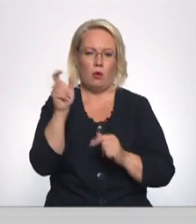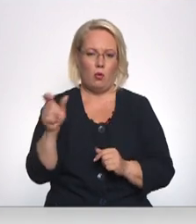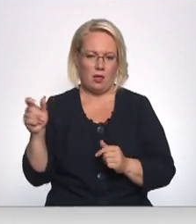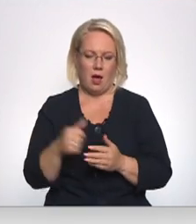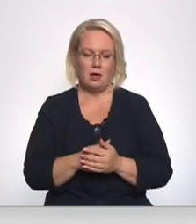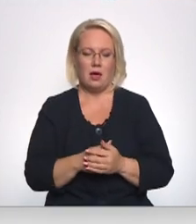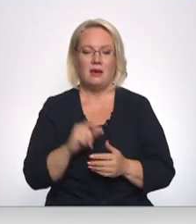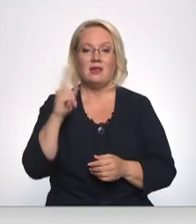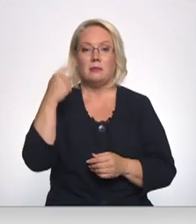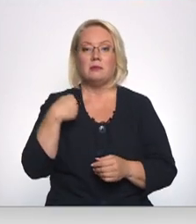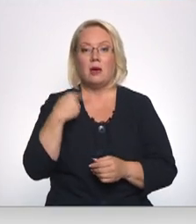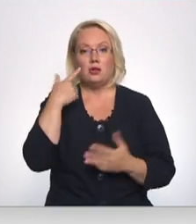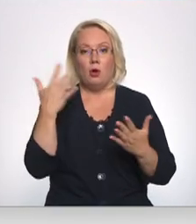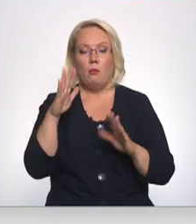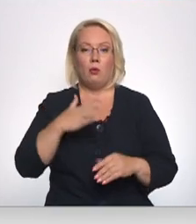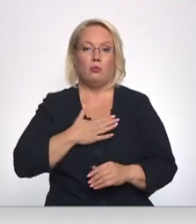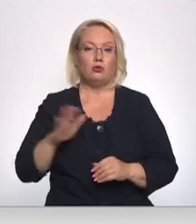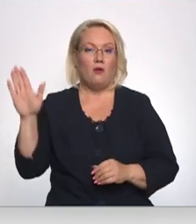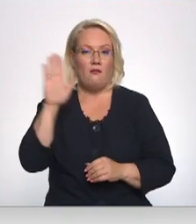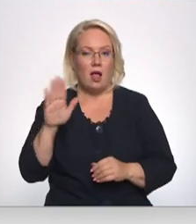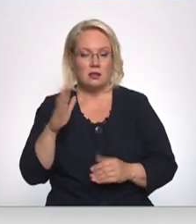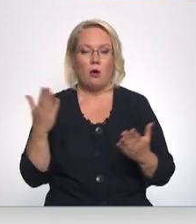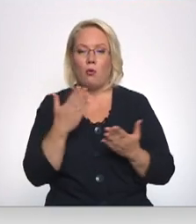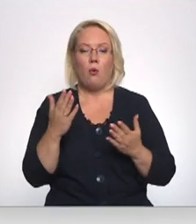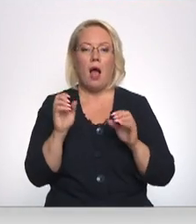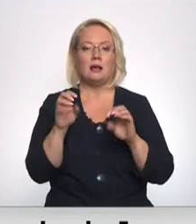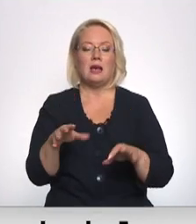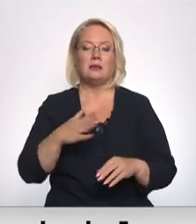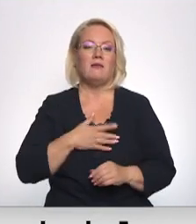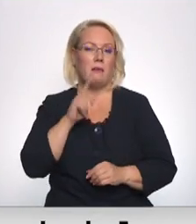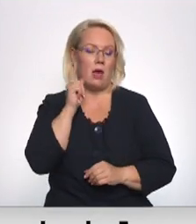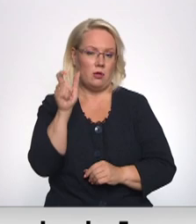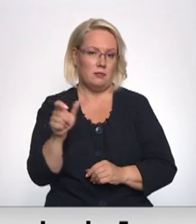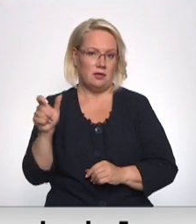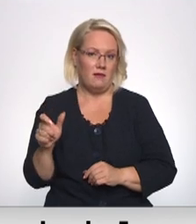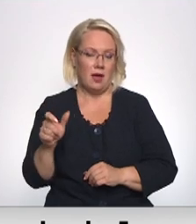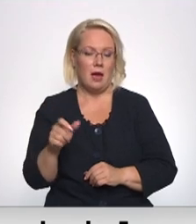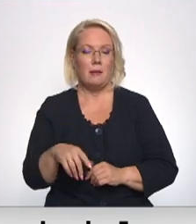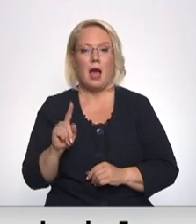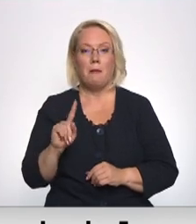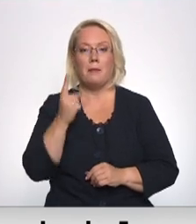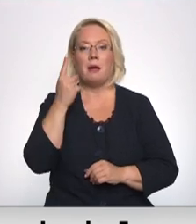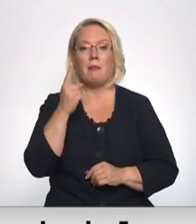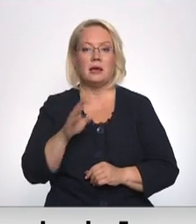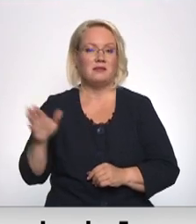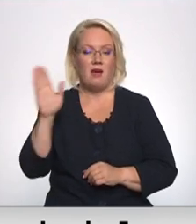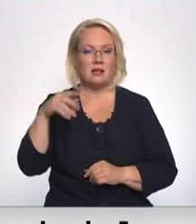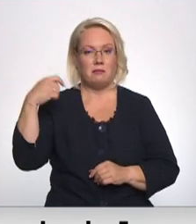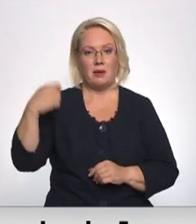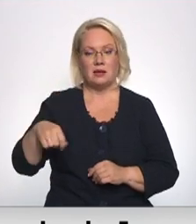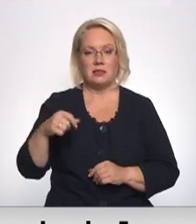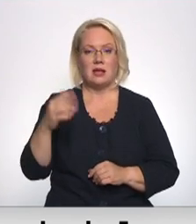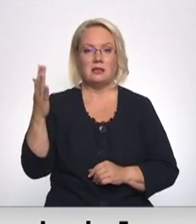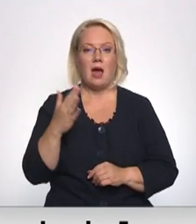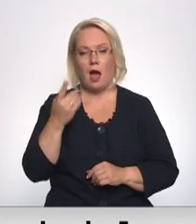mūsu valsti un par to, ko mēs atstāsim saviem jaunajiem cilvēkiem. Tas, ka pirmais valsts prezidents nāk no mūsu puses, tas arī dod man